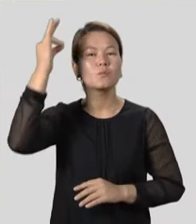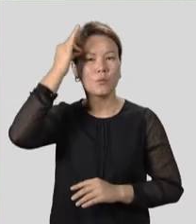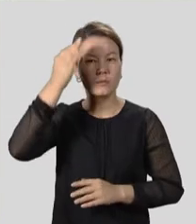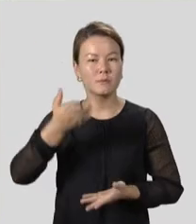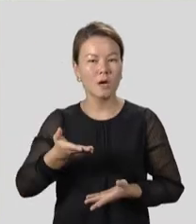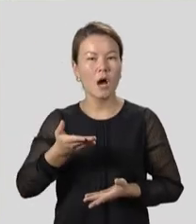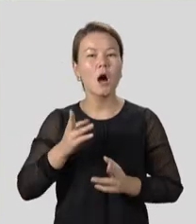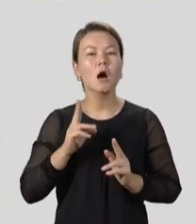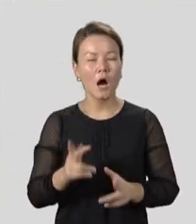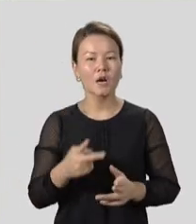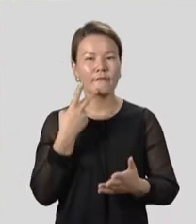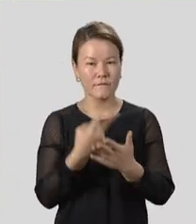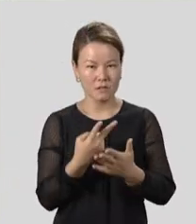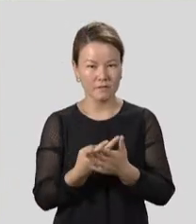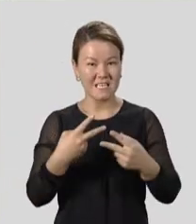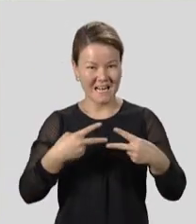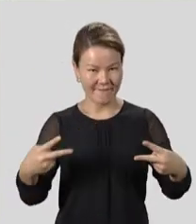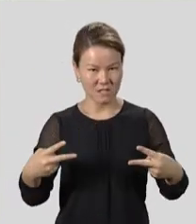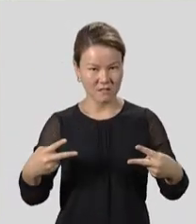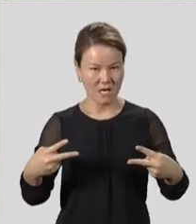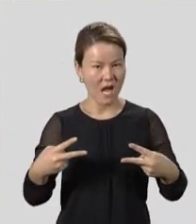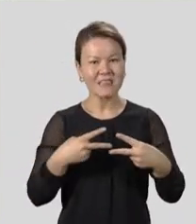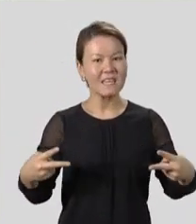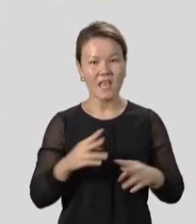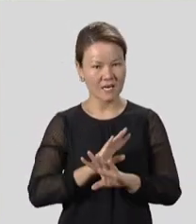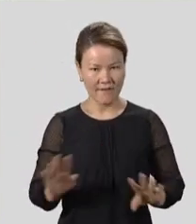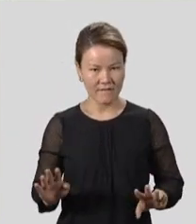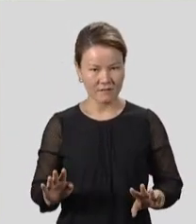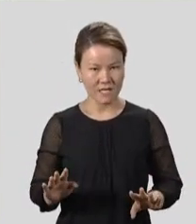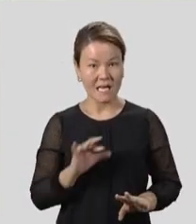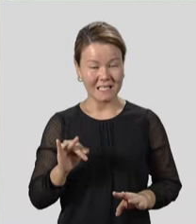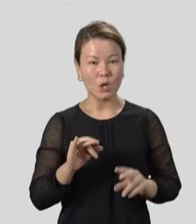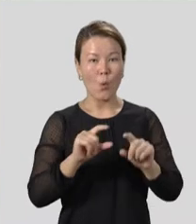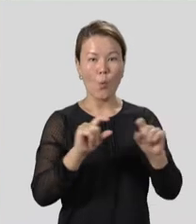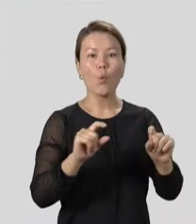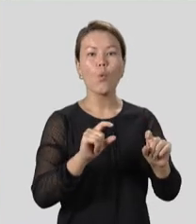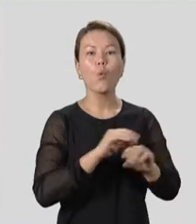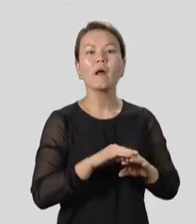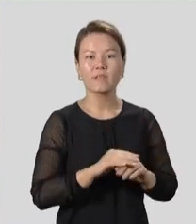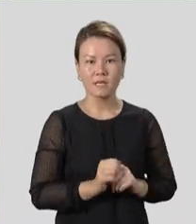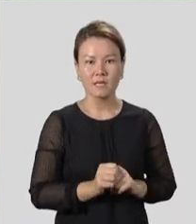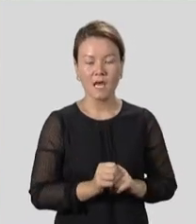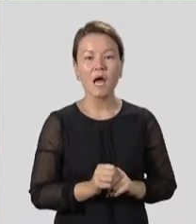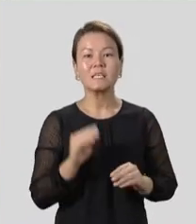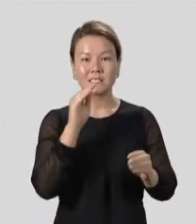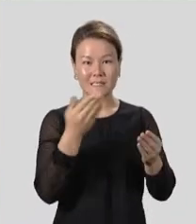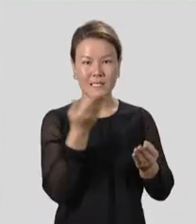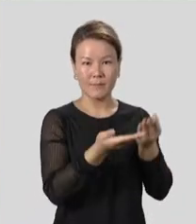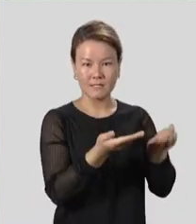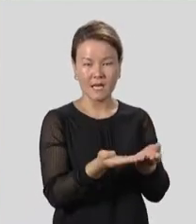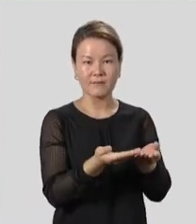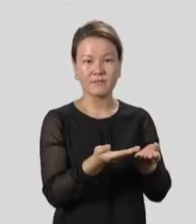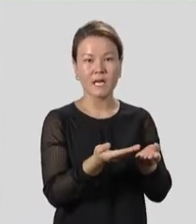вспомним, как выглядит равенство, неравенство и уравнение, сопоставив название